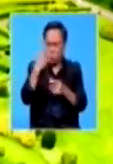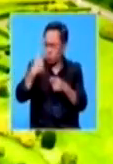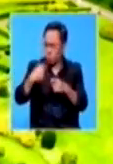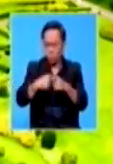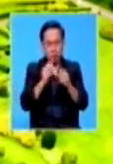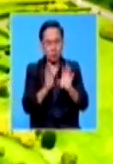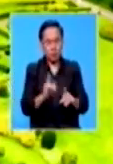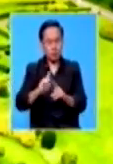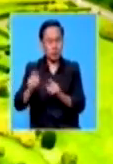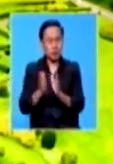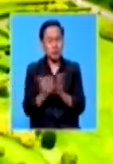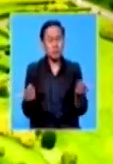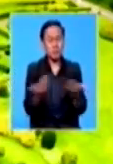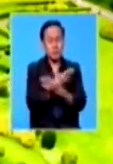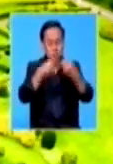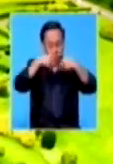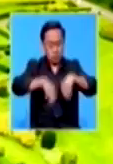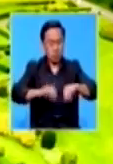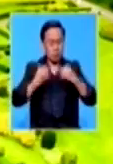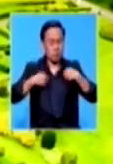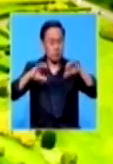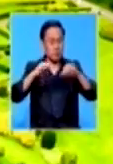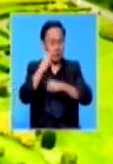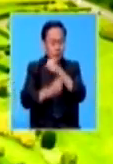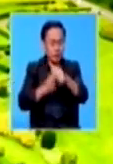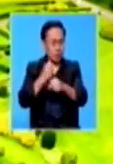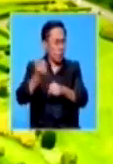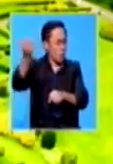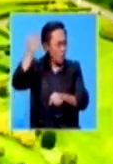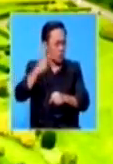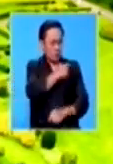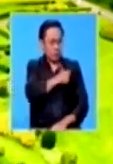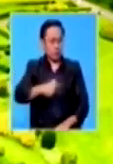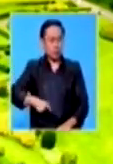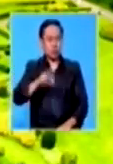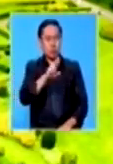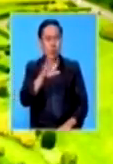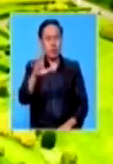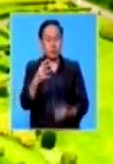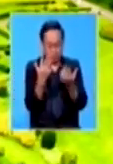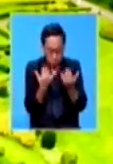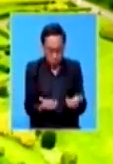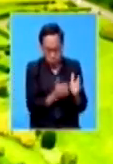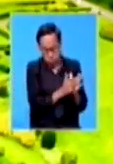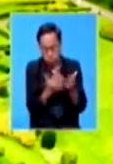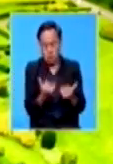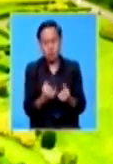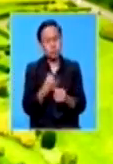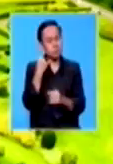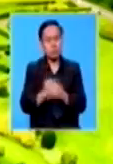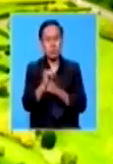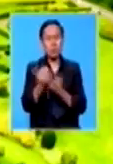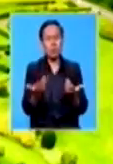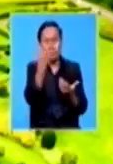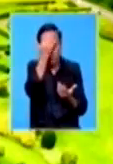างหรือการจะทำระบบราชการตั้งแต่รัชกาลที่5นะแต่วันนี้ยังไม่เสร็จเลยนะเพราะว่ามันมีความก้าวหน้ามาตามลำดับบ้างสถานการณ์มันเปลี่ยนแปล